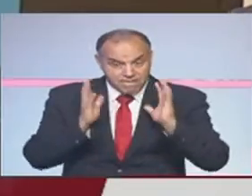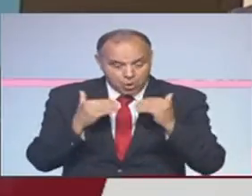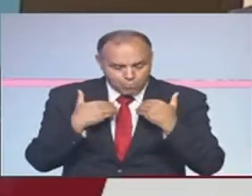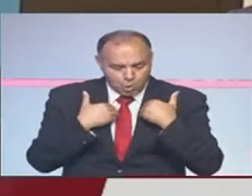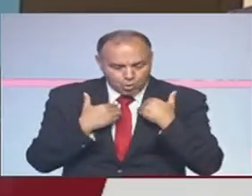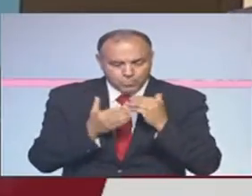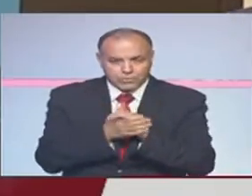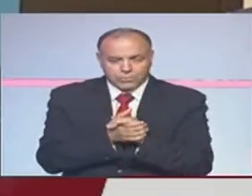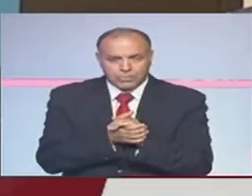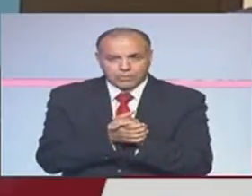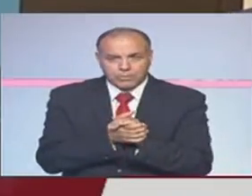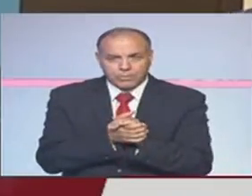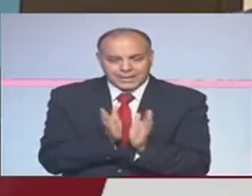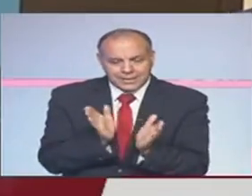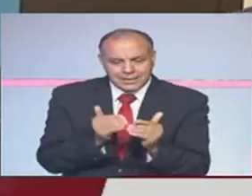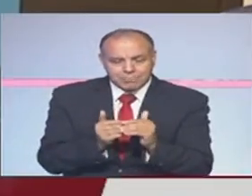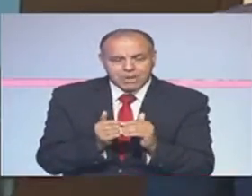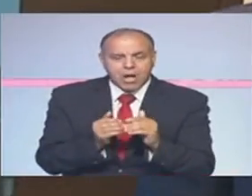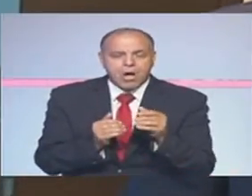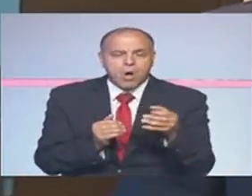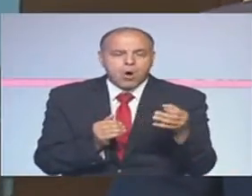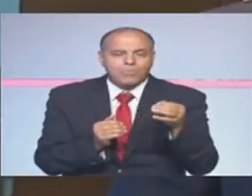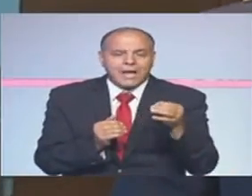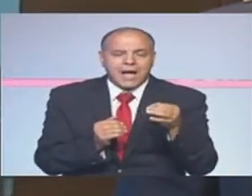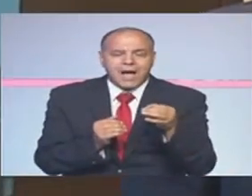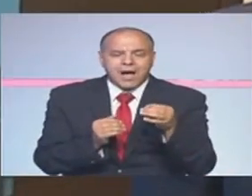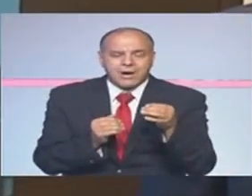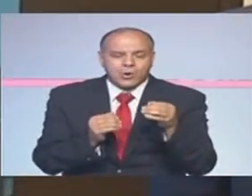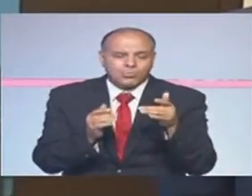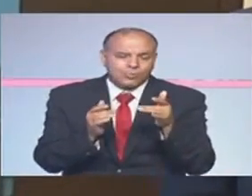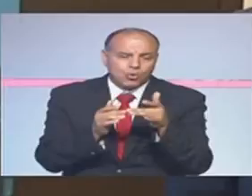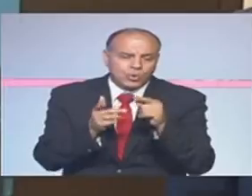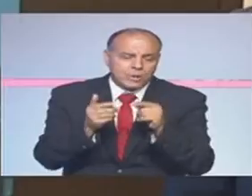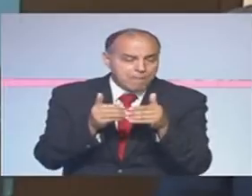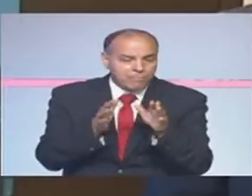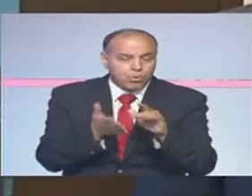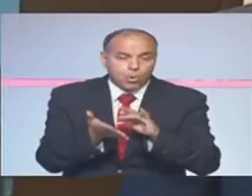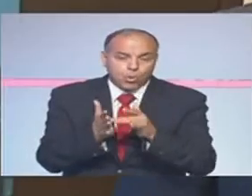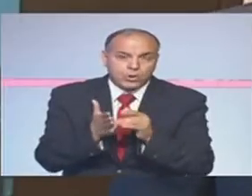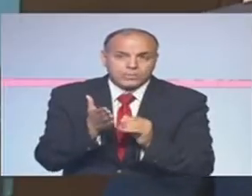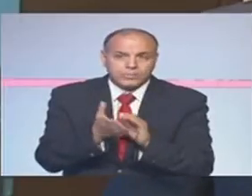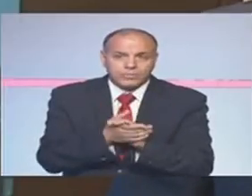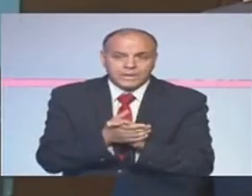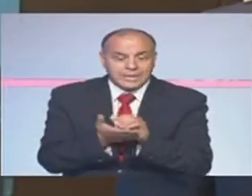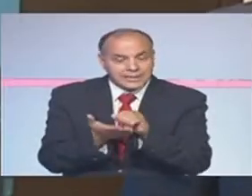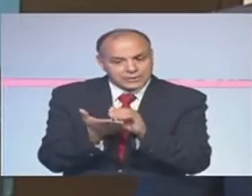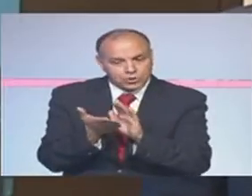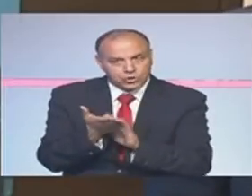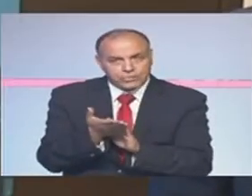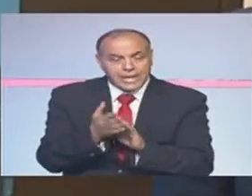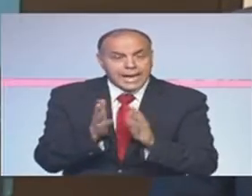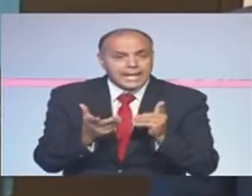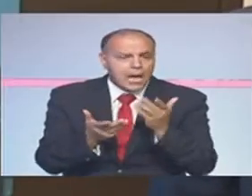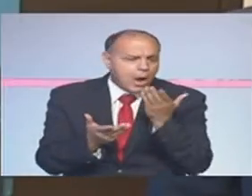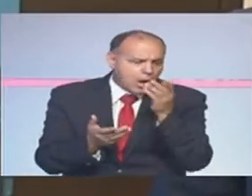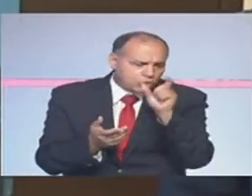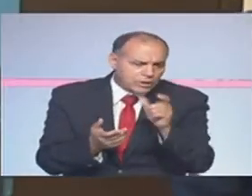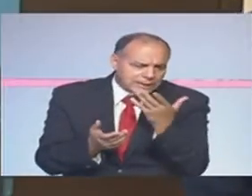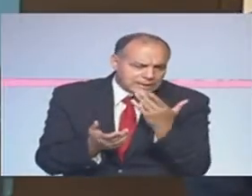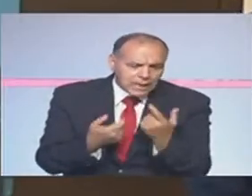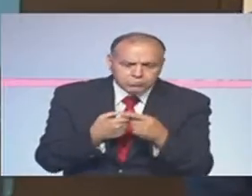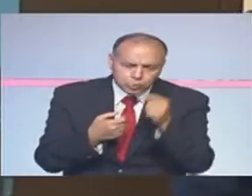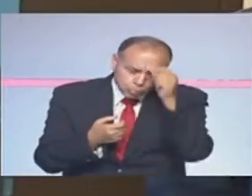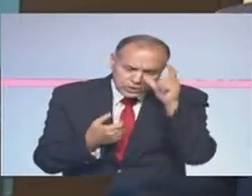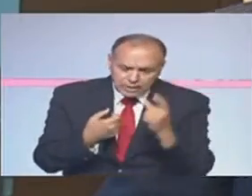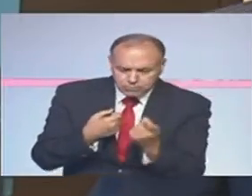مدعوا اه قسم افتراضي والقسم الافتراضي هذا مفتوح ليسجل فيه اي تلميذ من مختلف